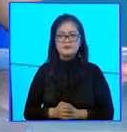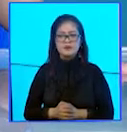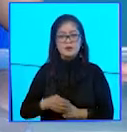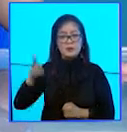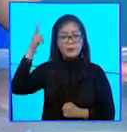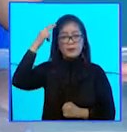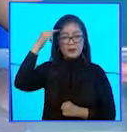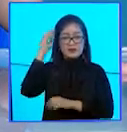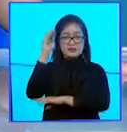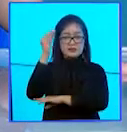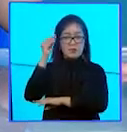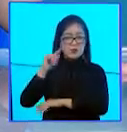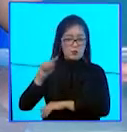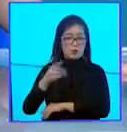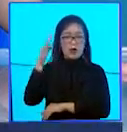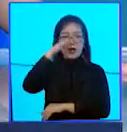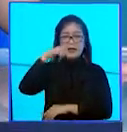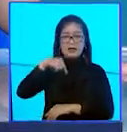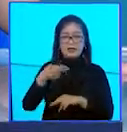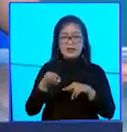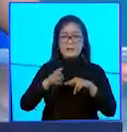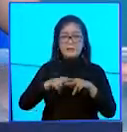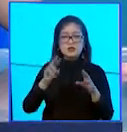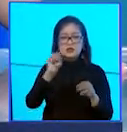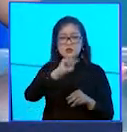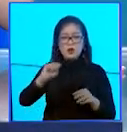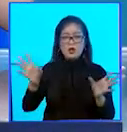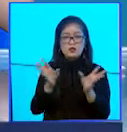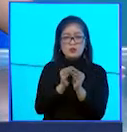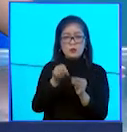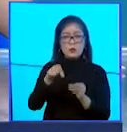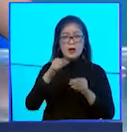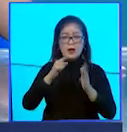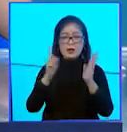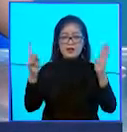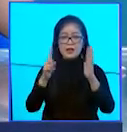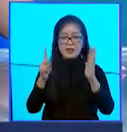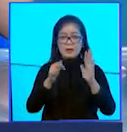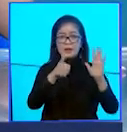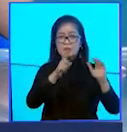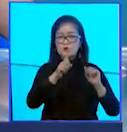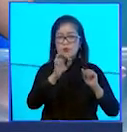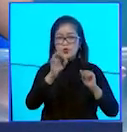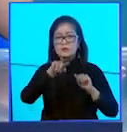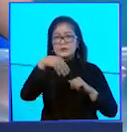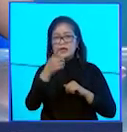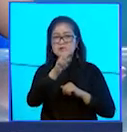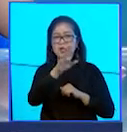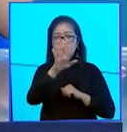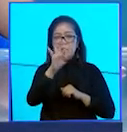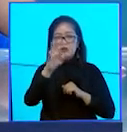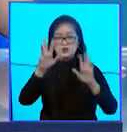Pemirsa, Pemprov DKI Jakarta mulai hari ini menambah jumlah sekolah yang menggelar pembelajaran tatap muka dari 610 menjadi